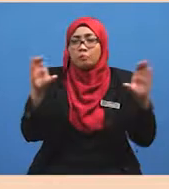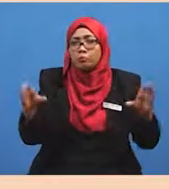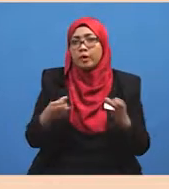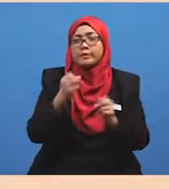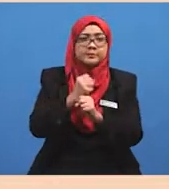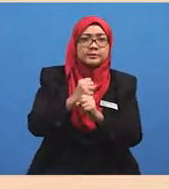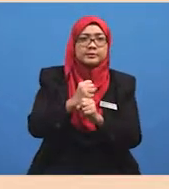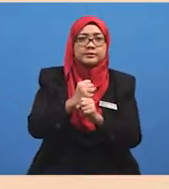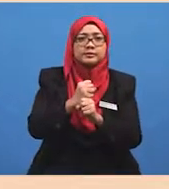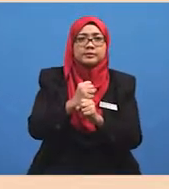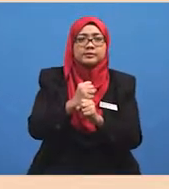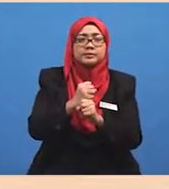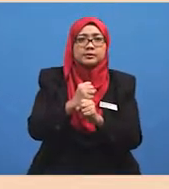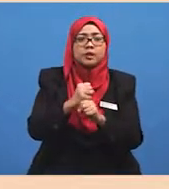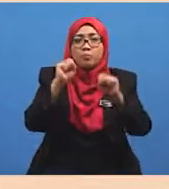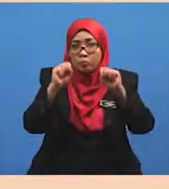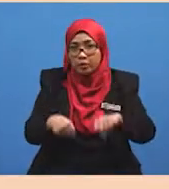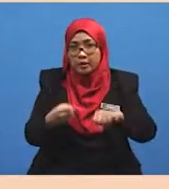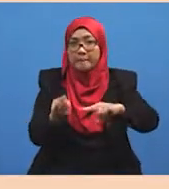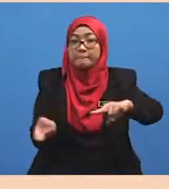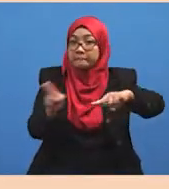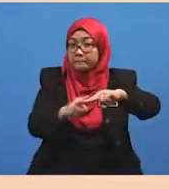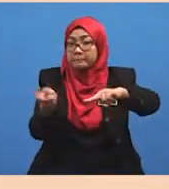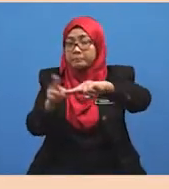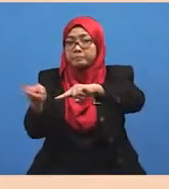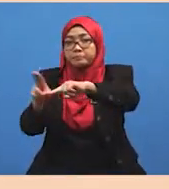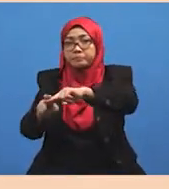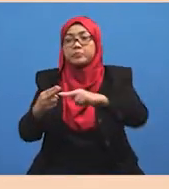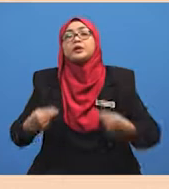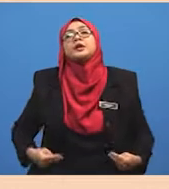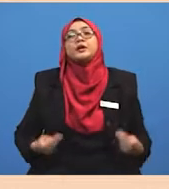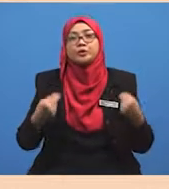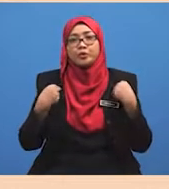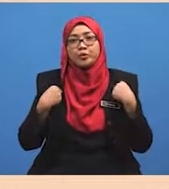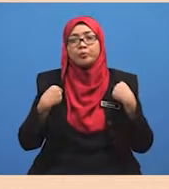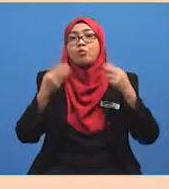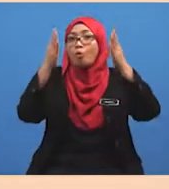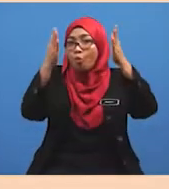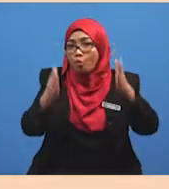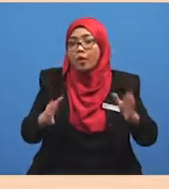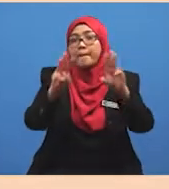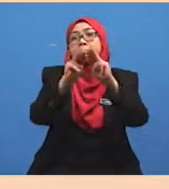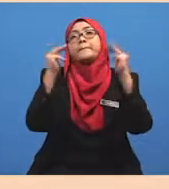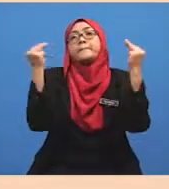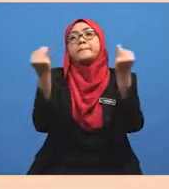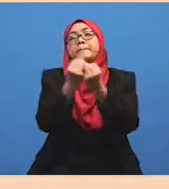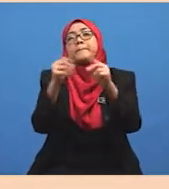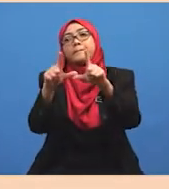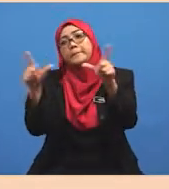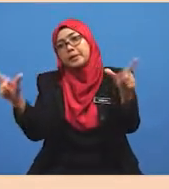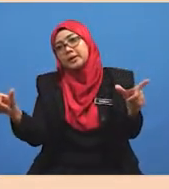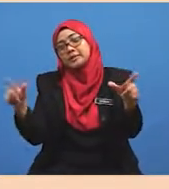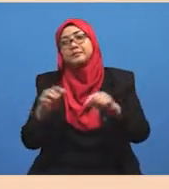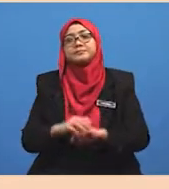meningkatkan taraf hidup masyarakat sebagai untuk Ajib